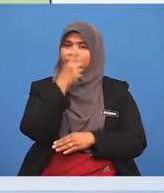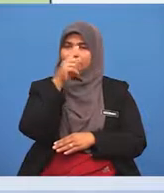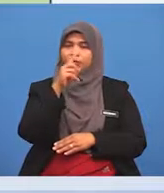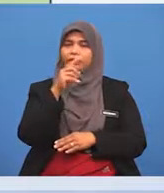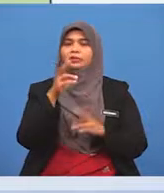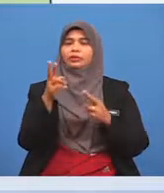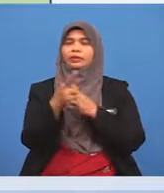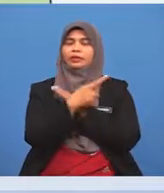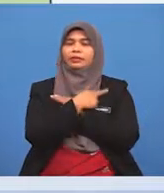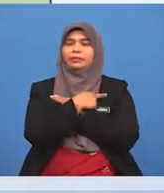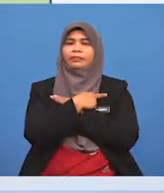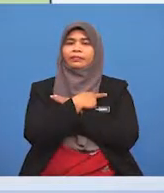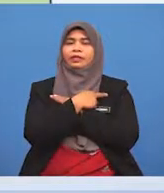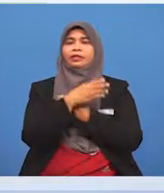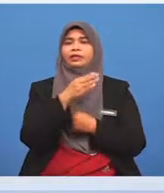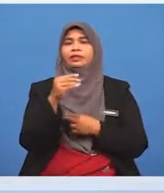bangun berusaha.